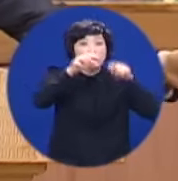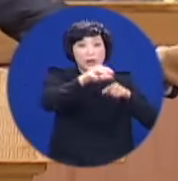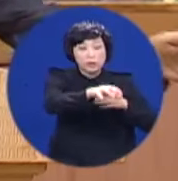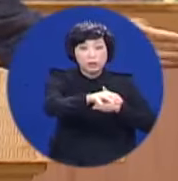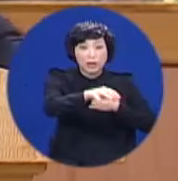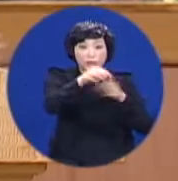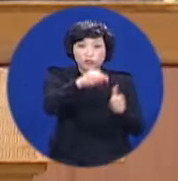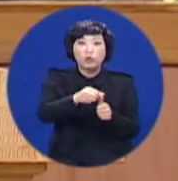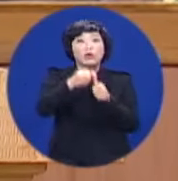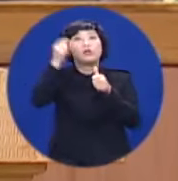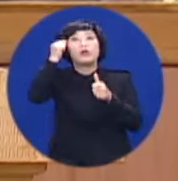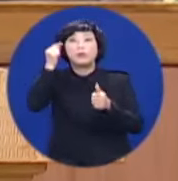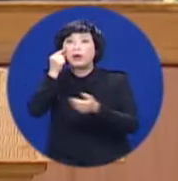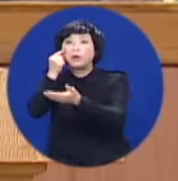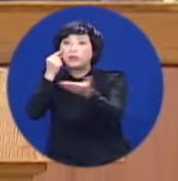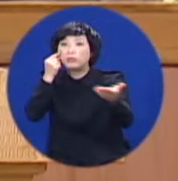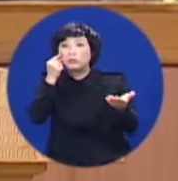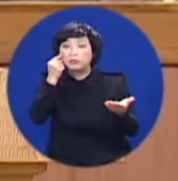지옥에서 구원이라고 할 때는